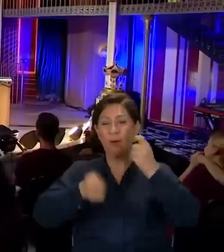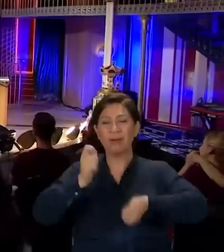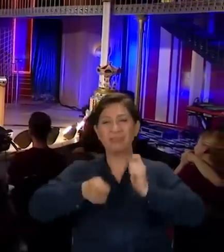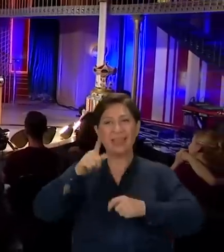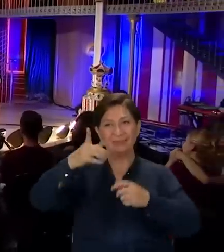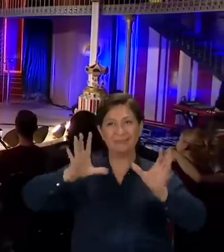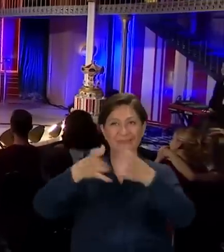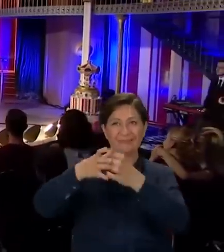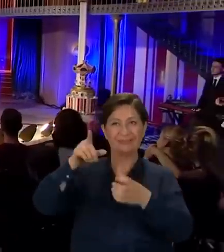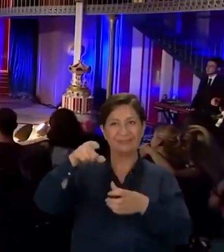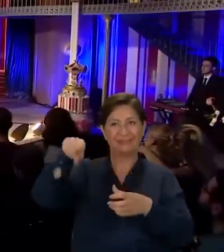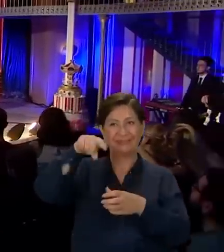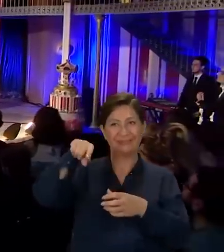orkestramızın